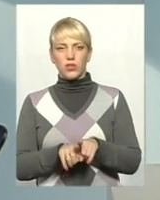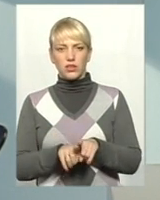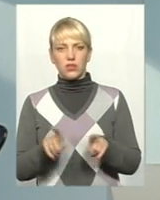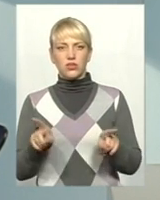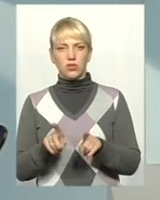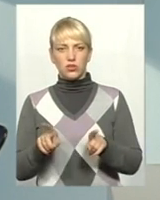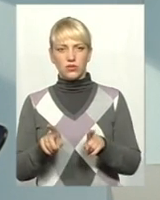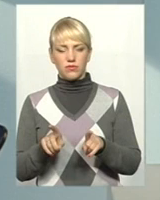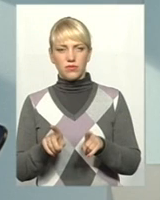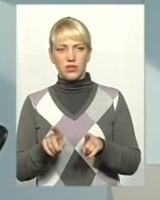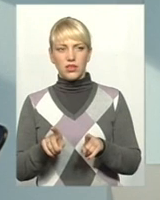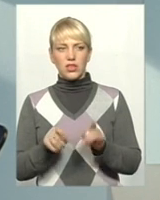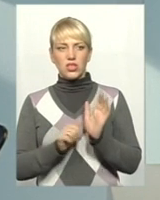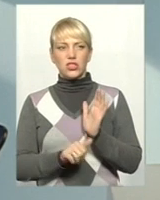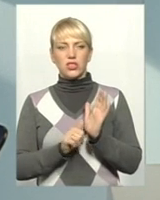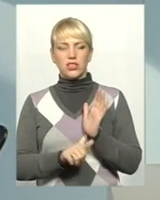що